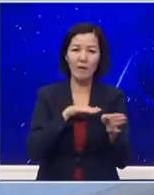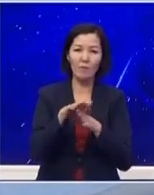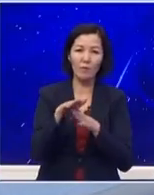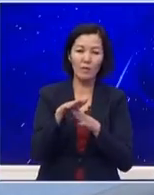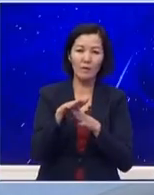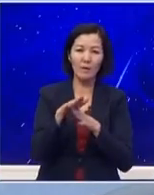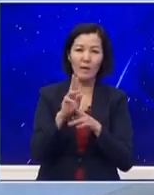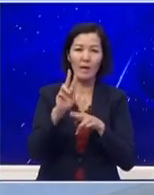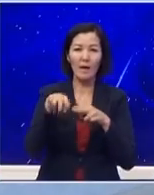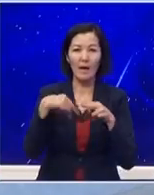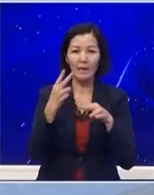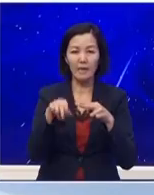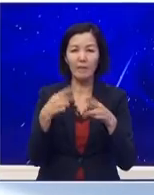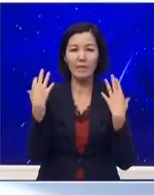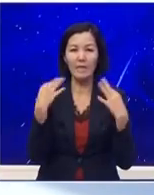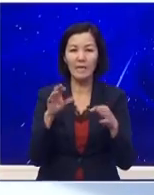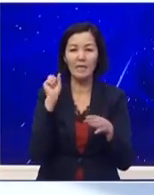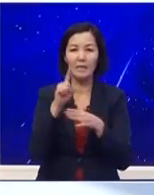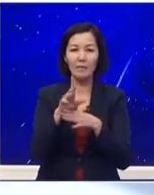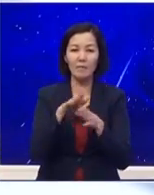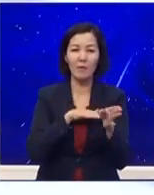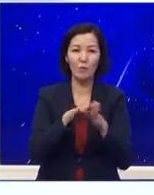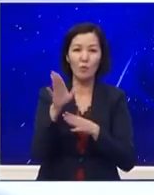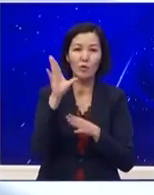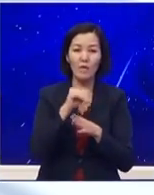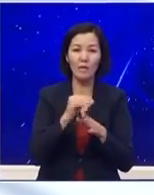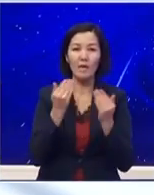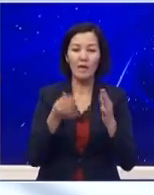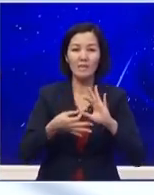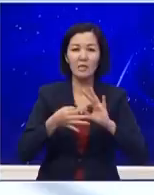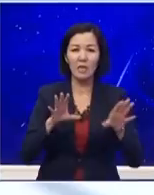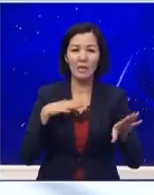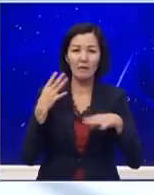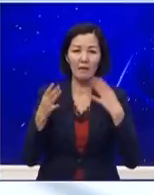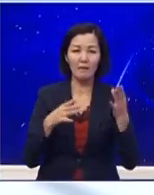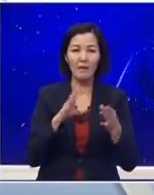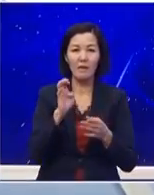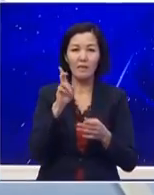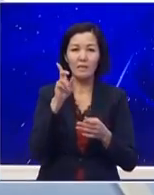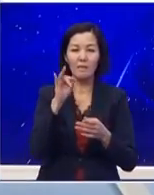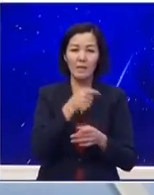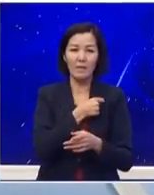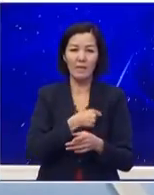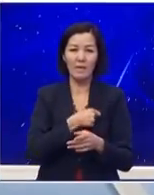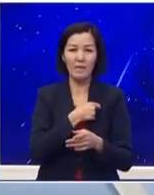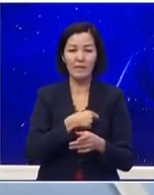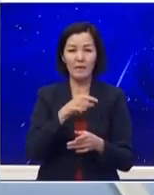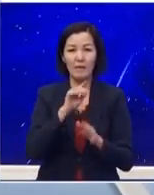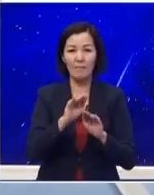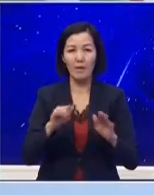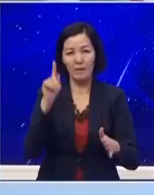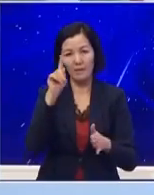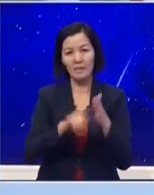кілемде акробатикалық еркін жаттығулар орындайды. Қазір өрендер қызу дайындалып жатыр. Сәбит Айтағов шәкірттерінің үмітті ақтарына